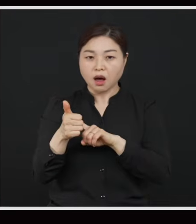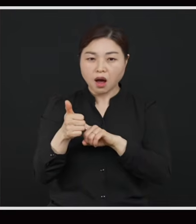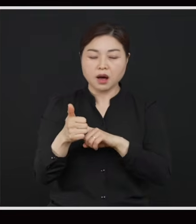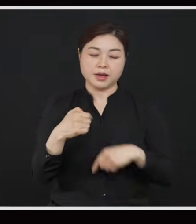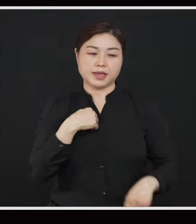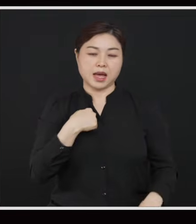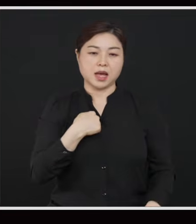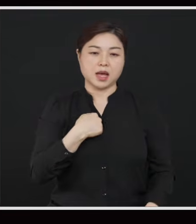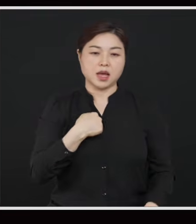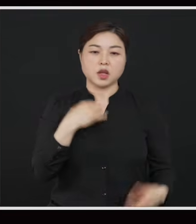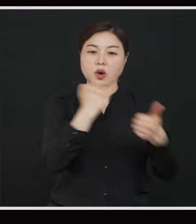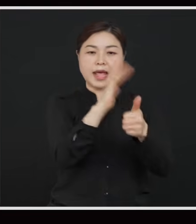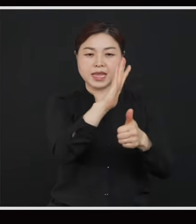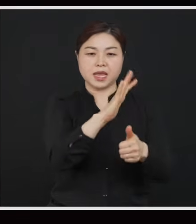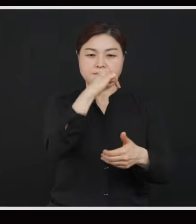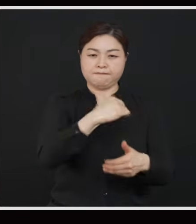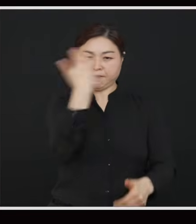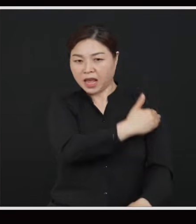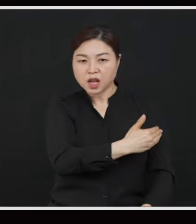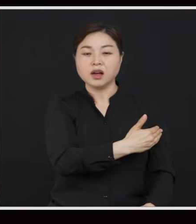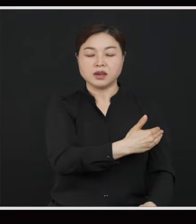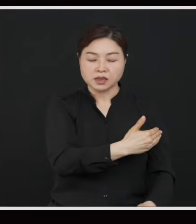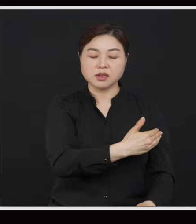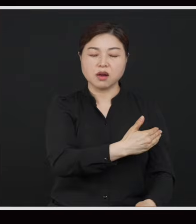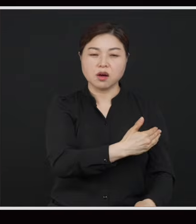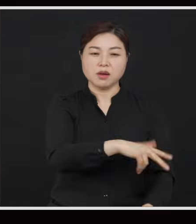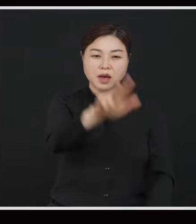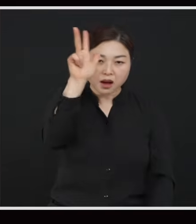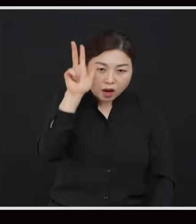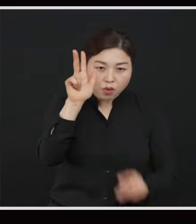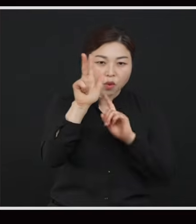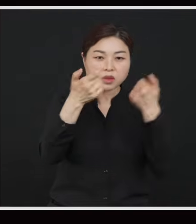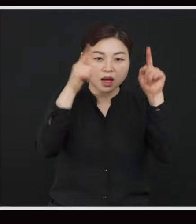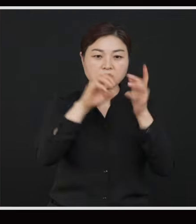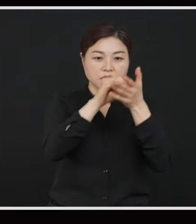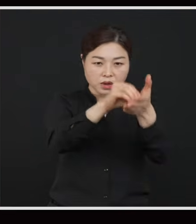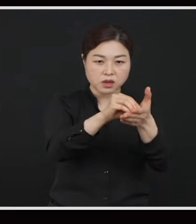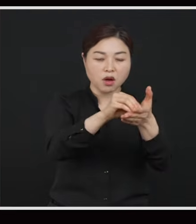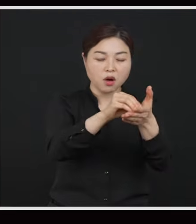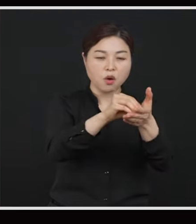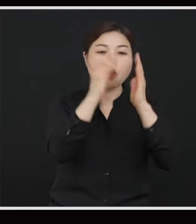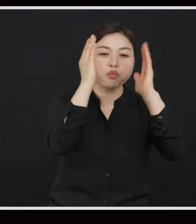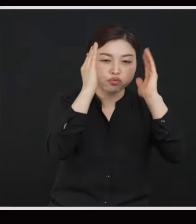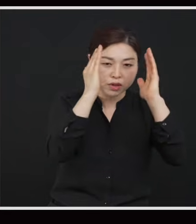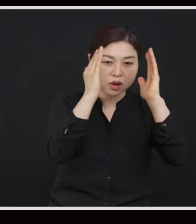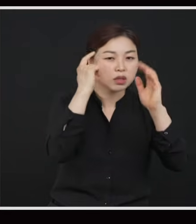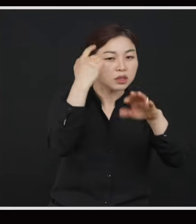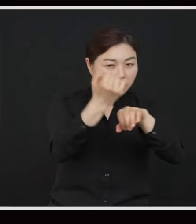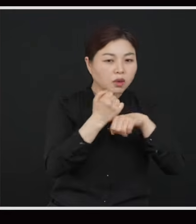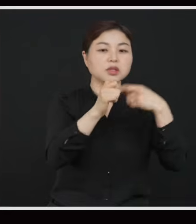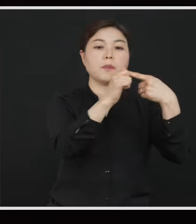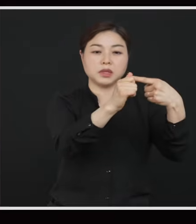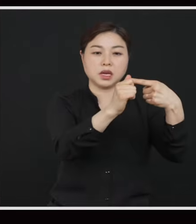가서 순결서약을 하고 수도승이 돼서 대학 교육을 받고 그리고 첫 연구 과제로 한